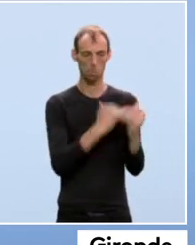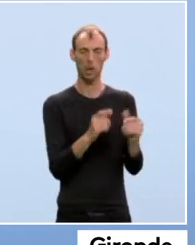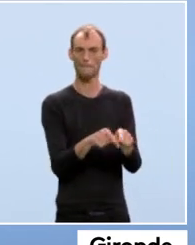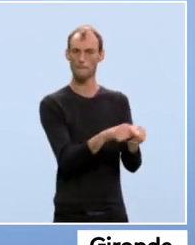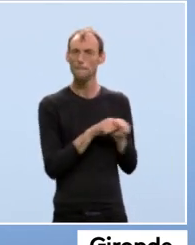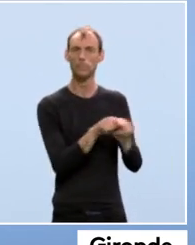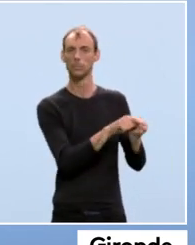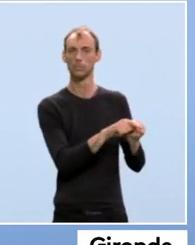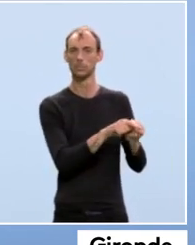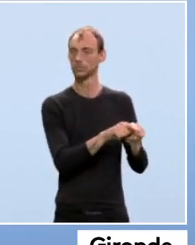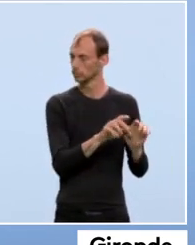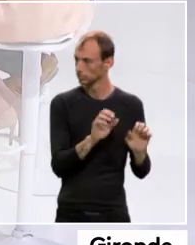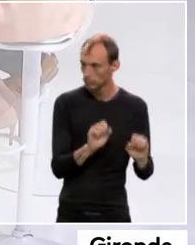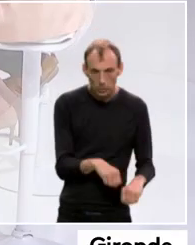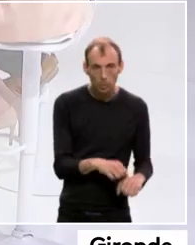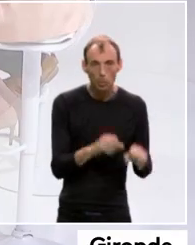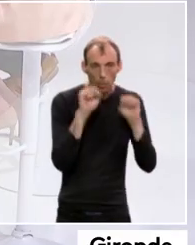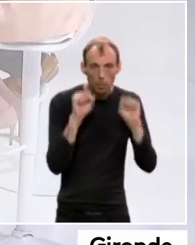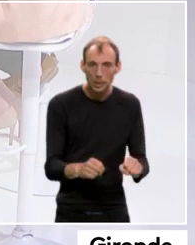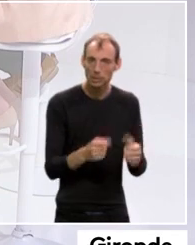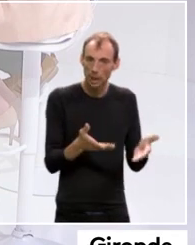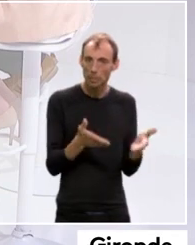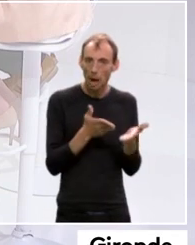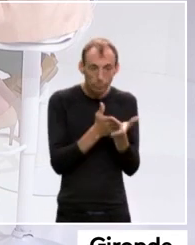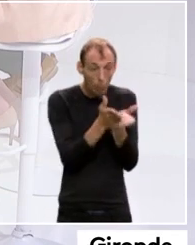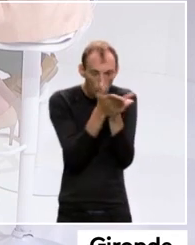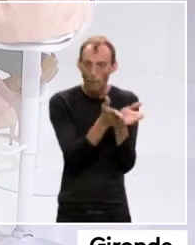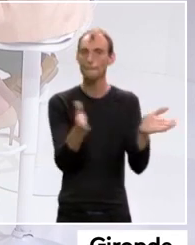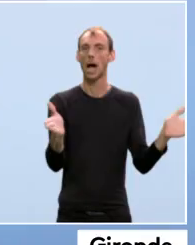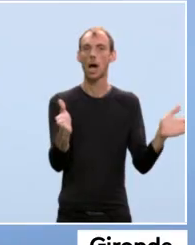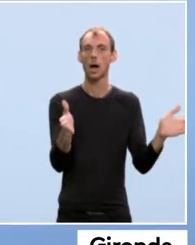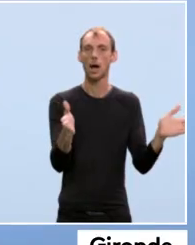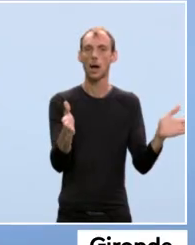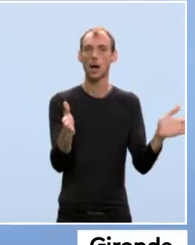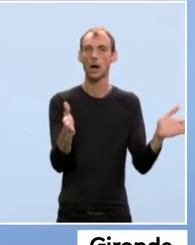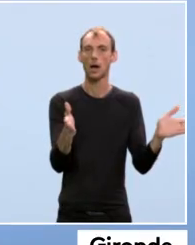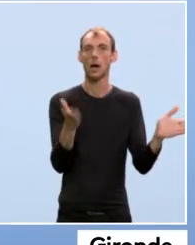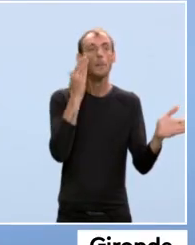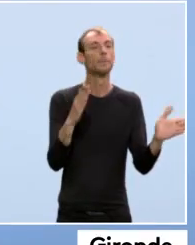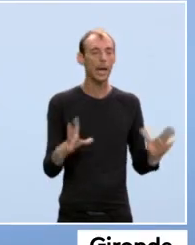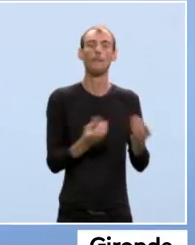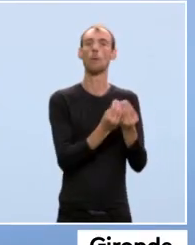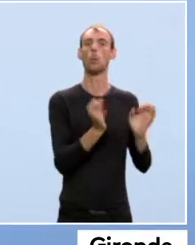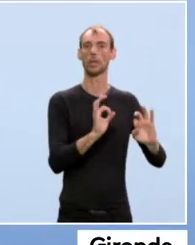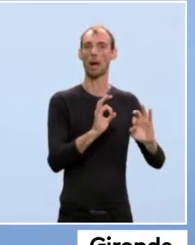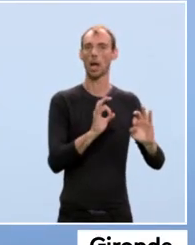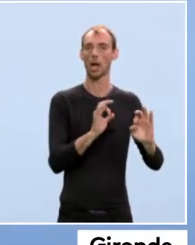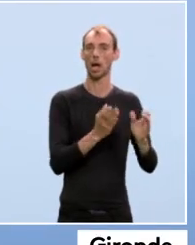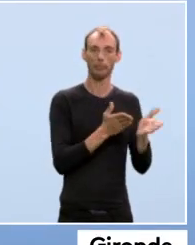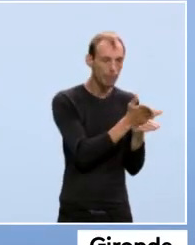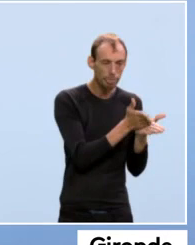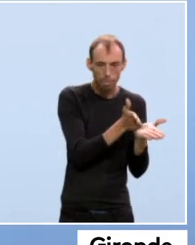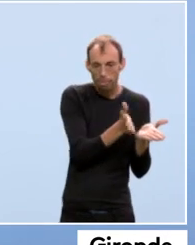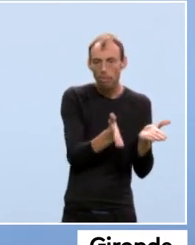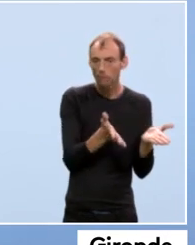ouvre des perspectives qui auraient probablement été beaucoup plus compliquées s'il y avait pas eu l'Union donc en effet c'est pour ça que c'est